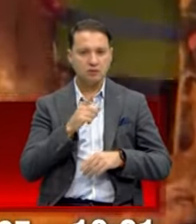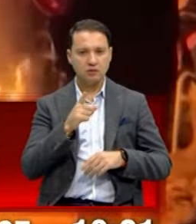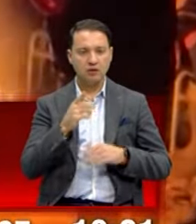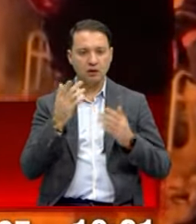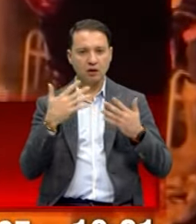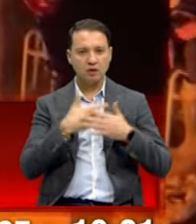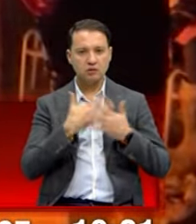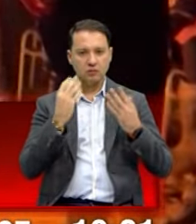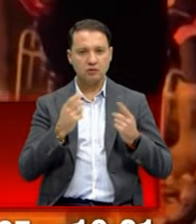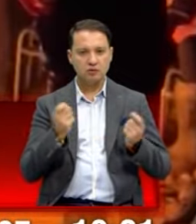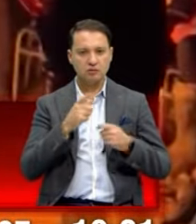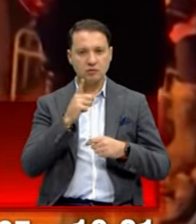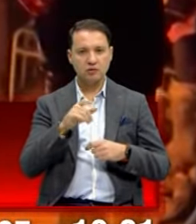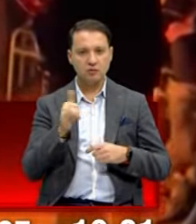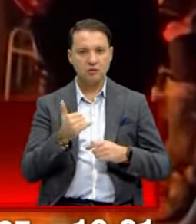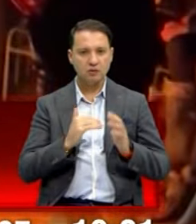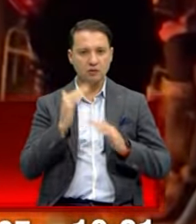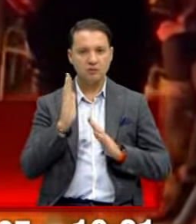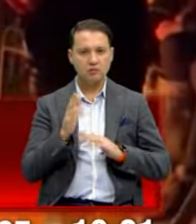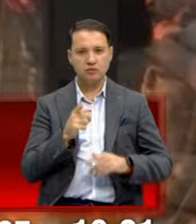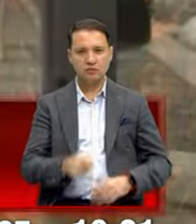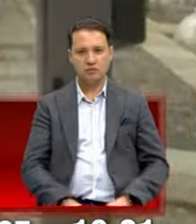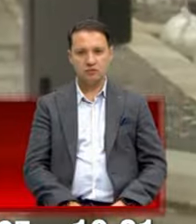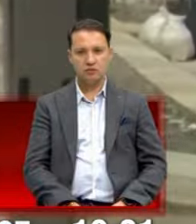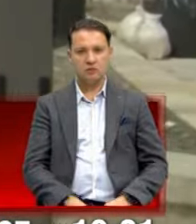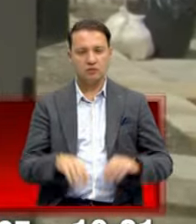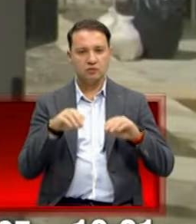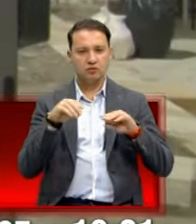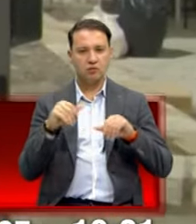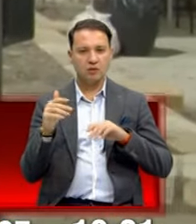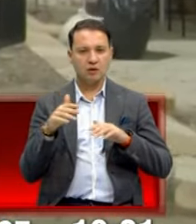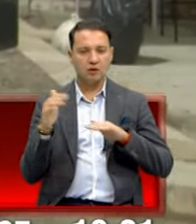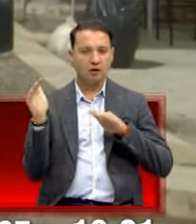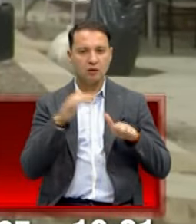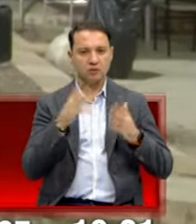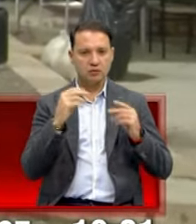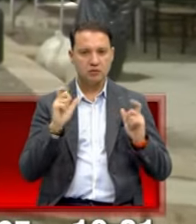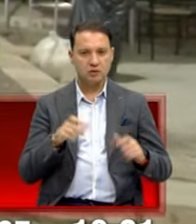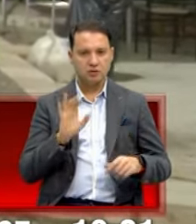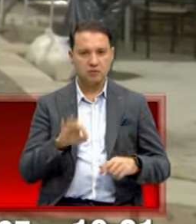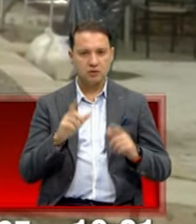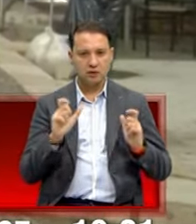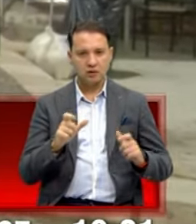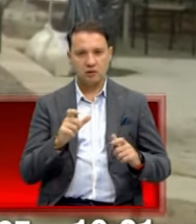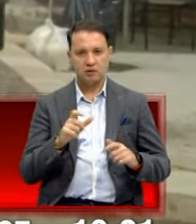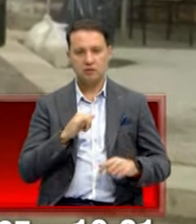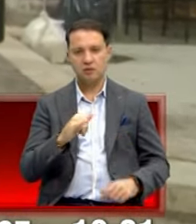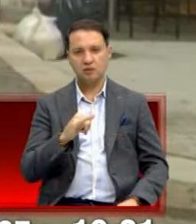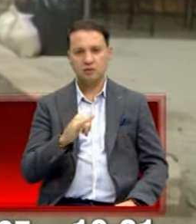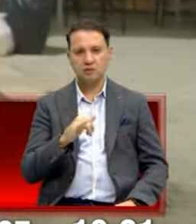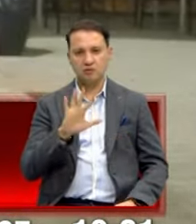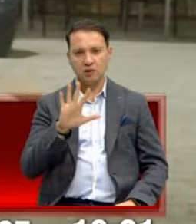Hava karardı, çalışmalarda yoğunlaşarak devam etti. Toprak kaymasının olduğu nokta bizim bulunduğumuz yere